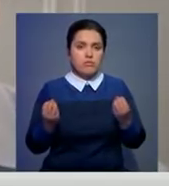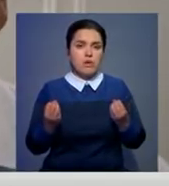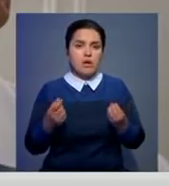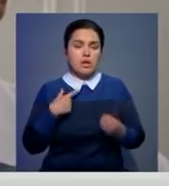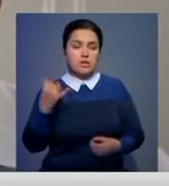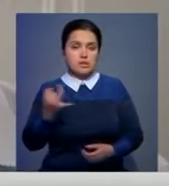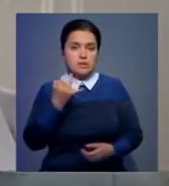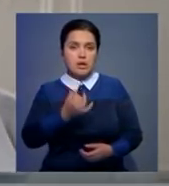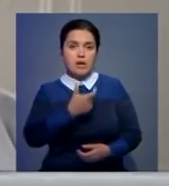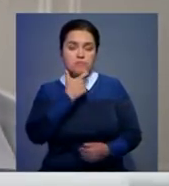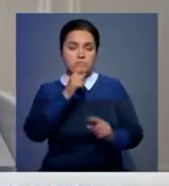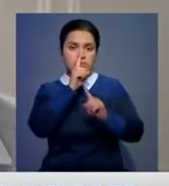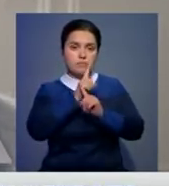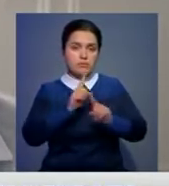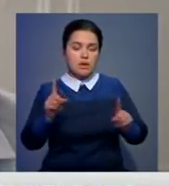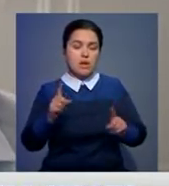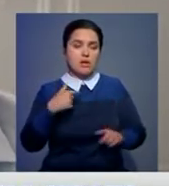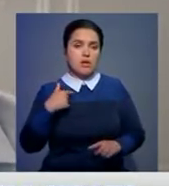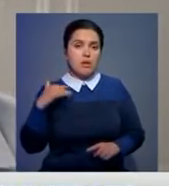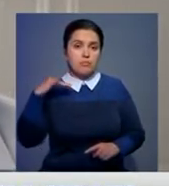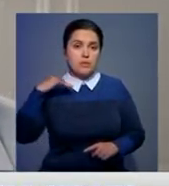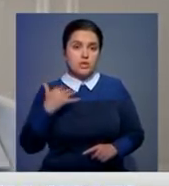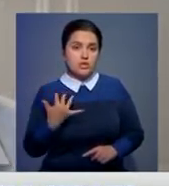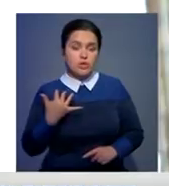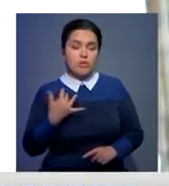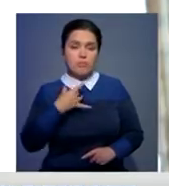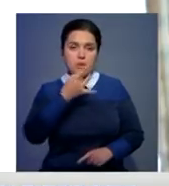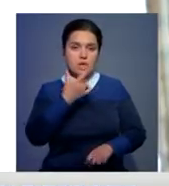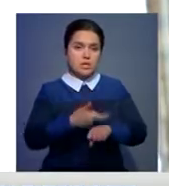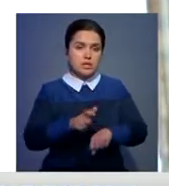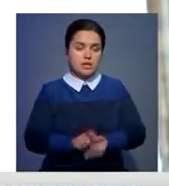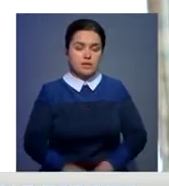красивые, экстраординарные. Я впечатлен и реально ошеломлен.